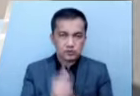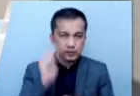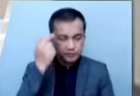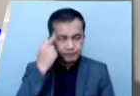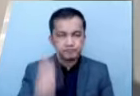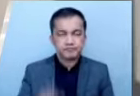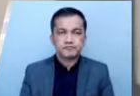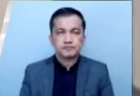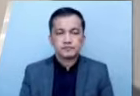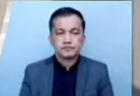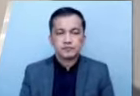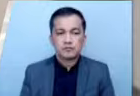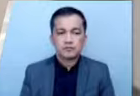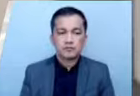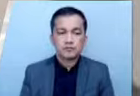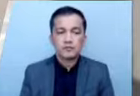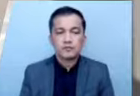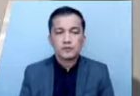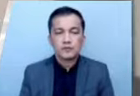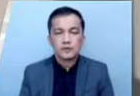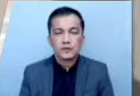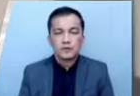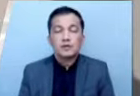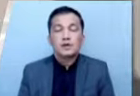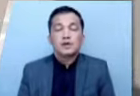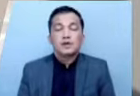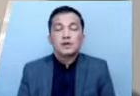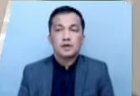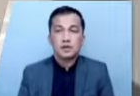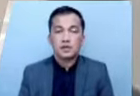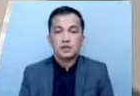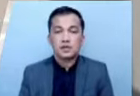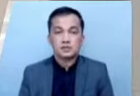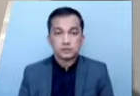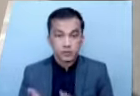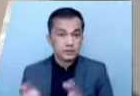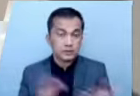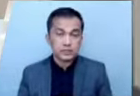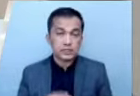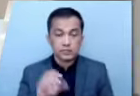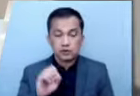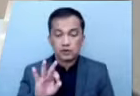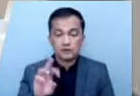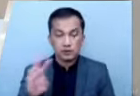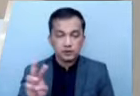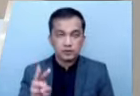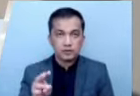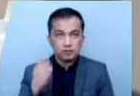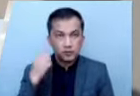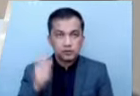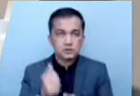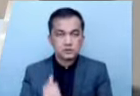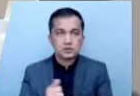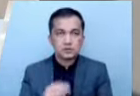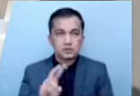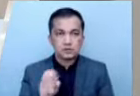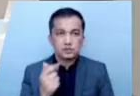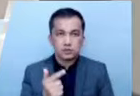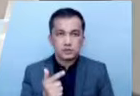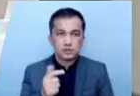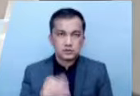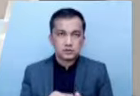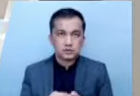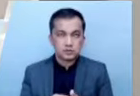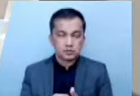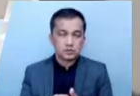Para doon sa mga sumakabilang buhay na OFW, for assistance alone, around 220,000 na kagad ito